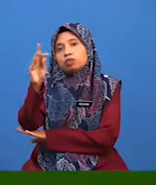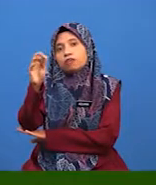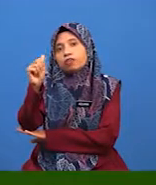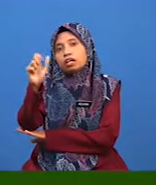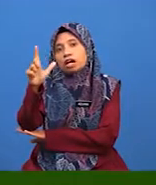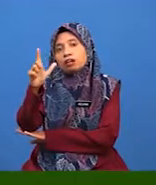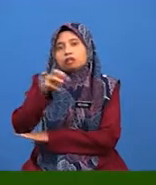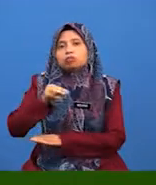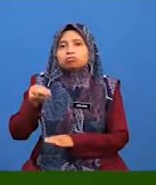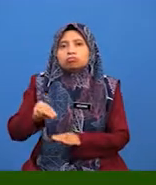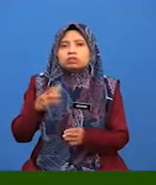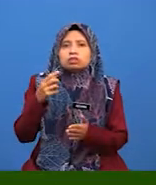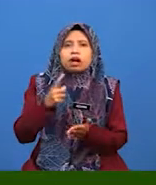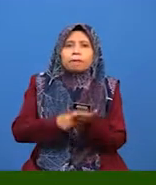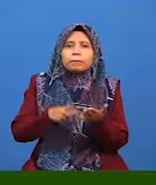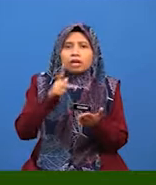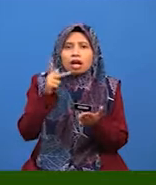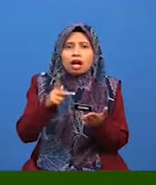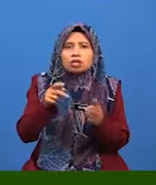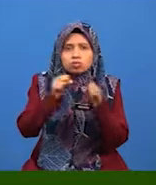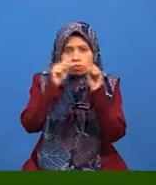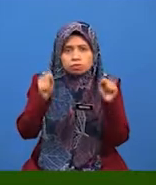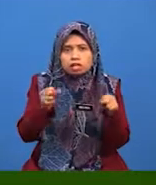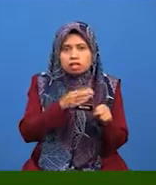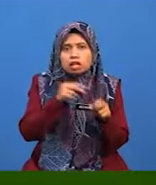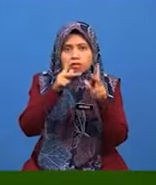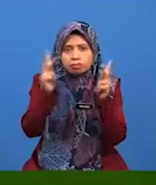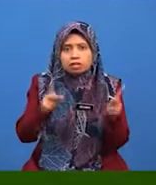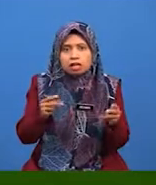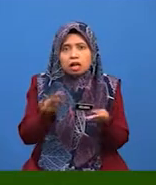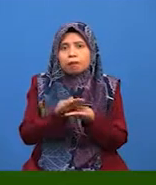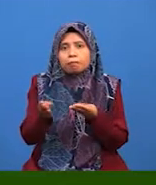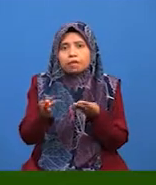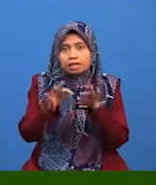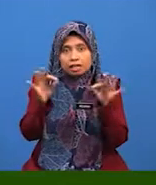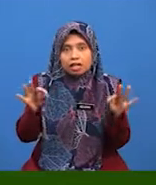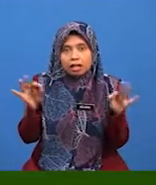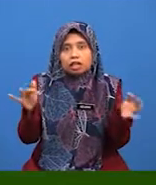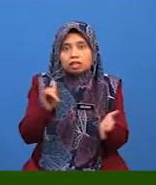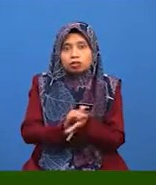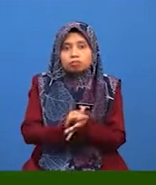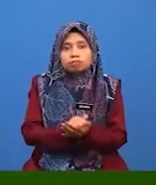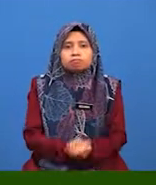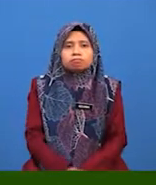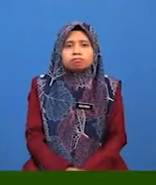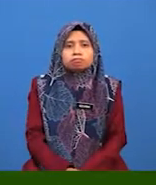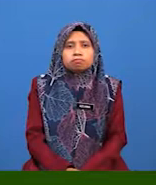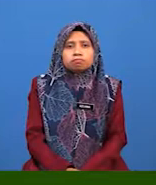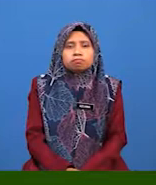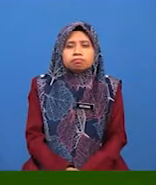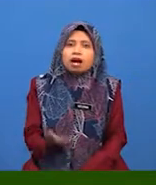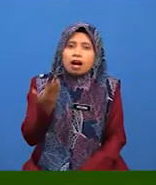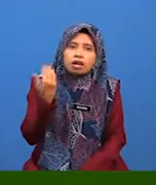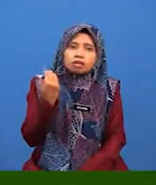Murid-murid, apakah subjek dan predikat bagi ayat-ayat tersebut?